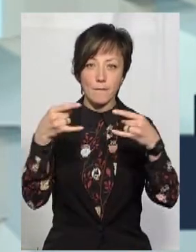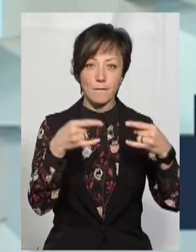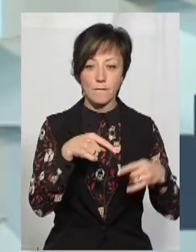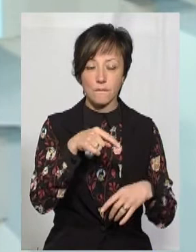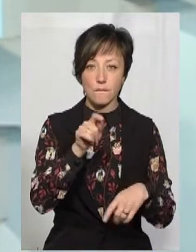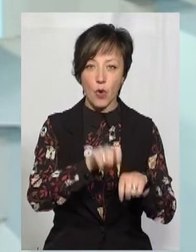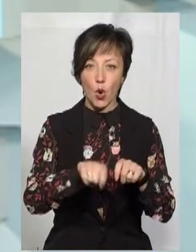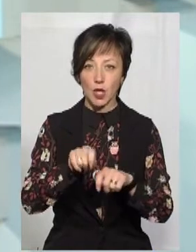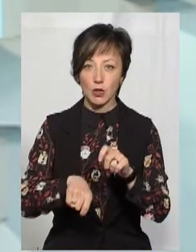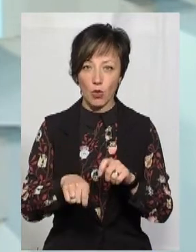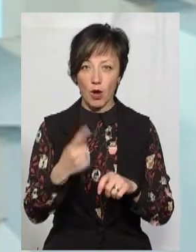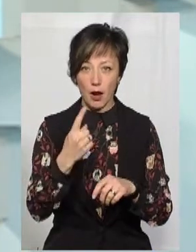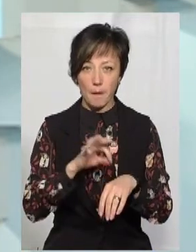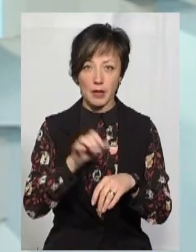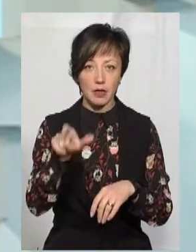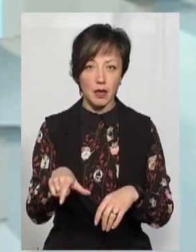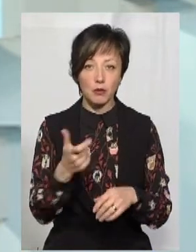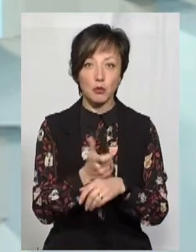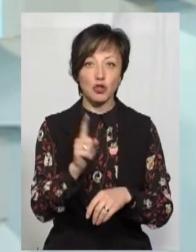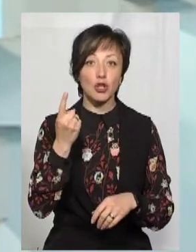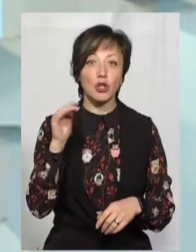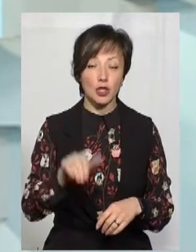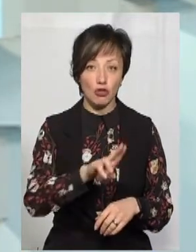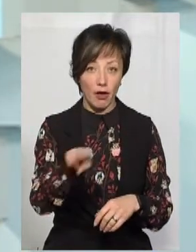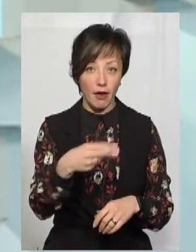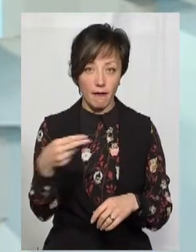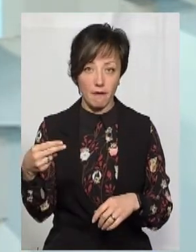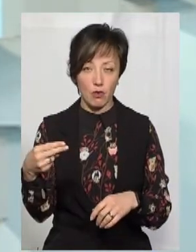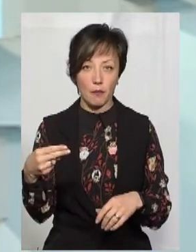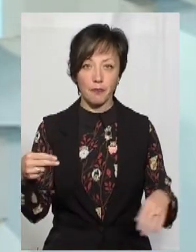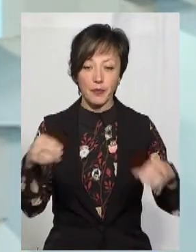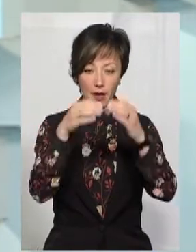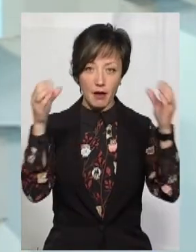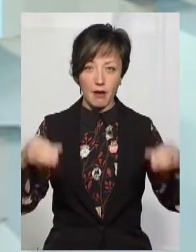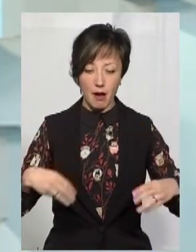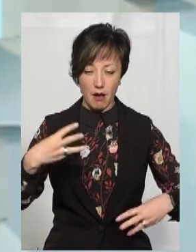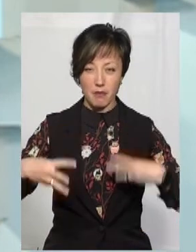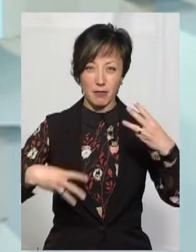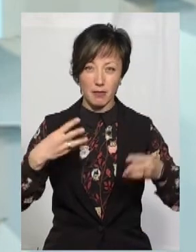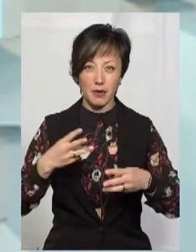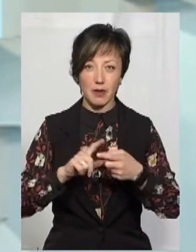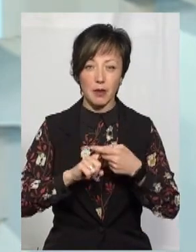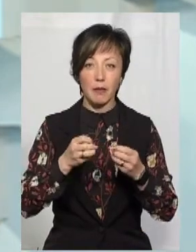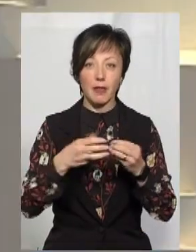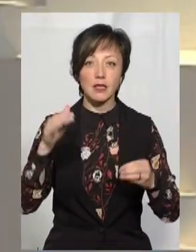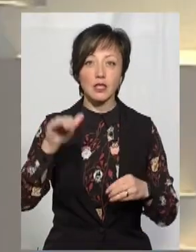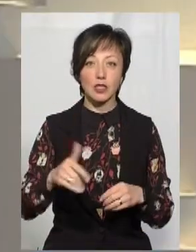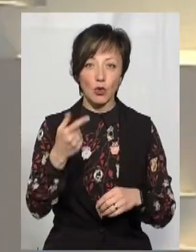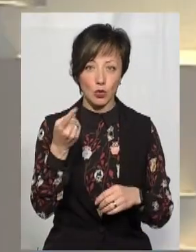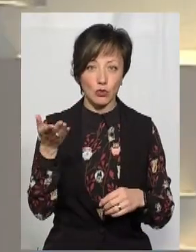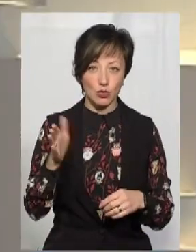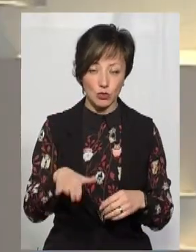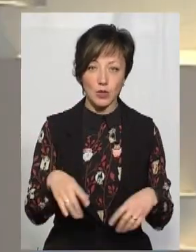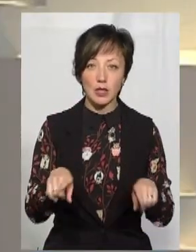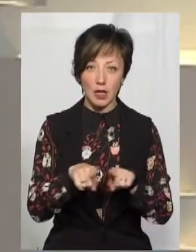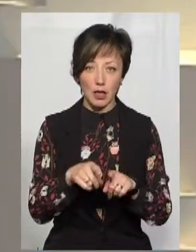кожен з них коштує більше 1000 євро. Наприклад, якщо мова йде про ті ж самі рамки дезінфекційні, це 15 тисяч гривень одна рамка коштує, і